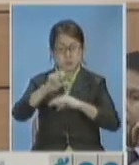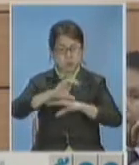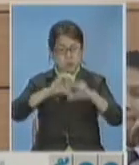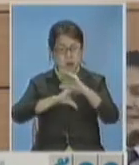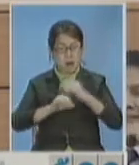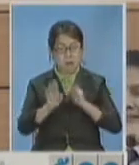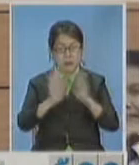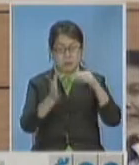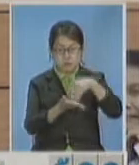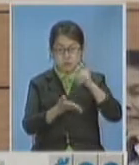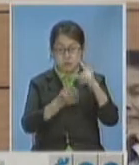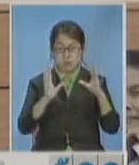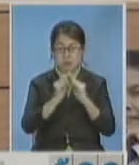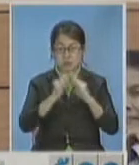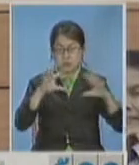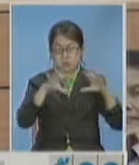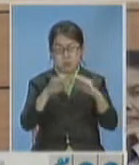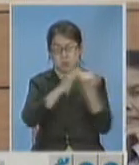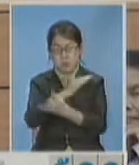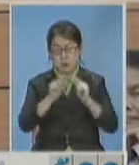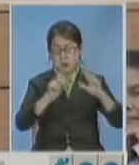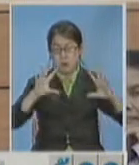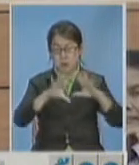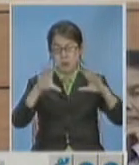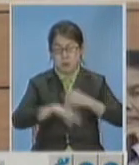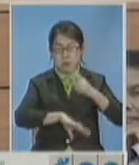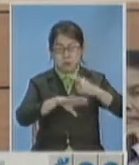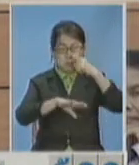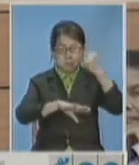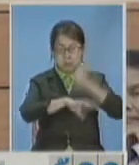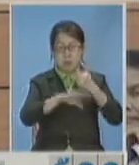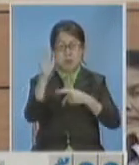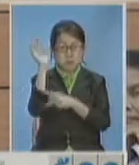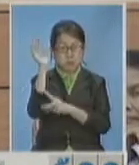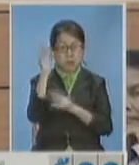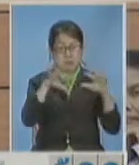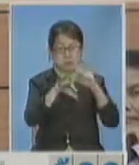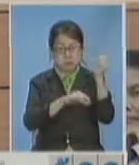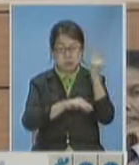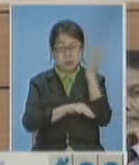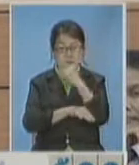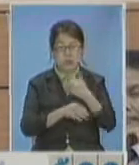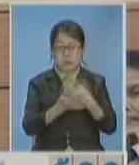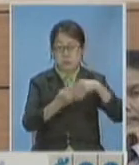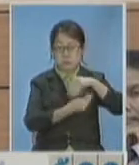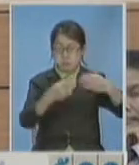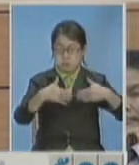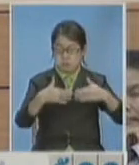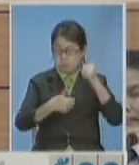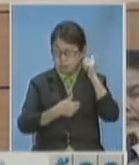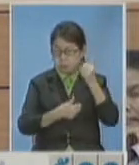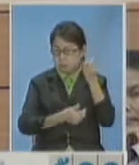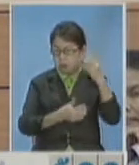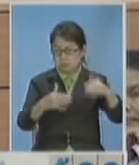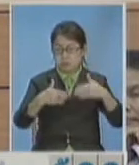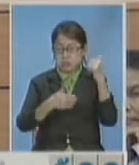ศูนย์ประชุมนานาชาติให้กับจังหวัดภูเก็ตในฐานะที่เป็นเมืองท่องเที่ยวและจะนำเงินตราเข้าสู่ประเทศไทยจำนวนมหาศ